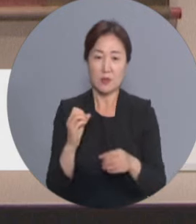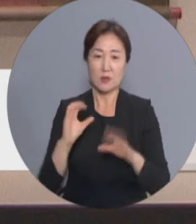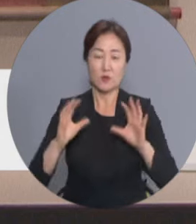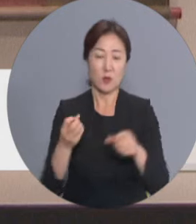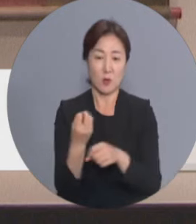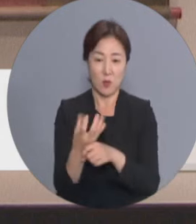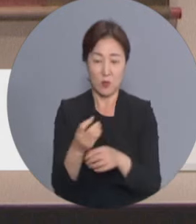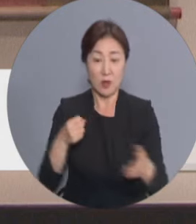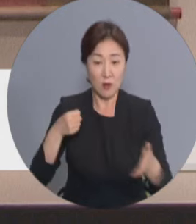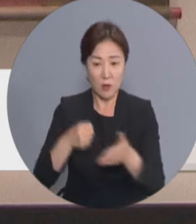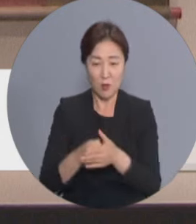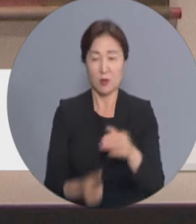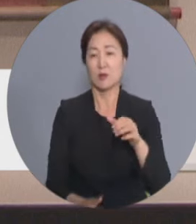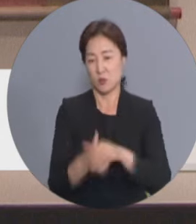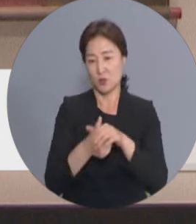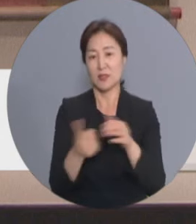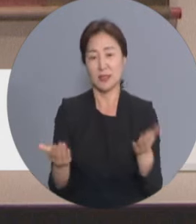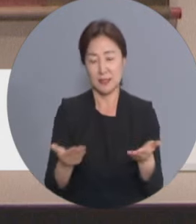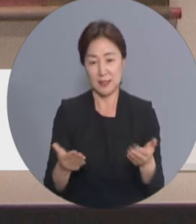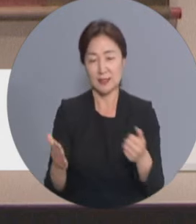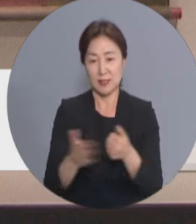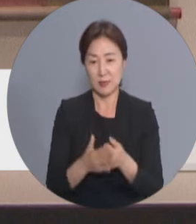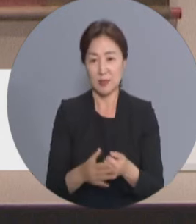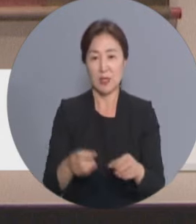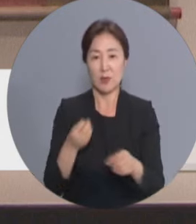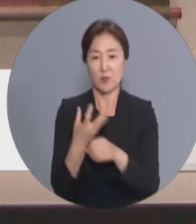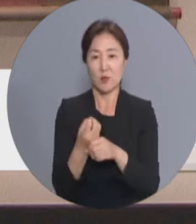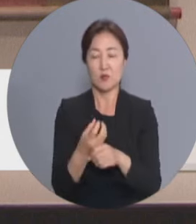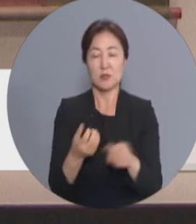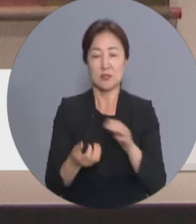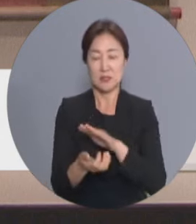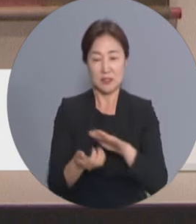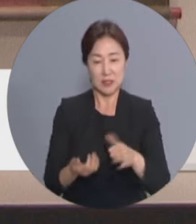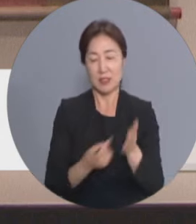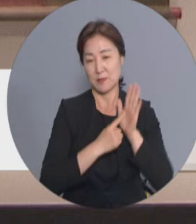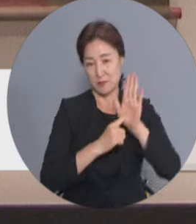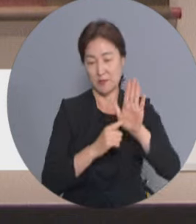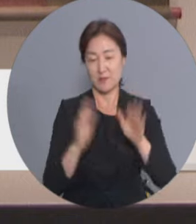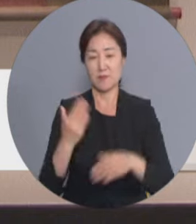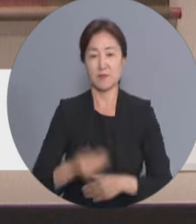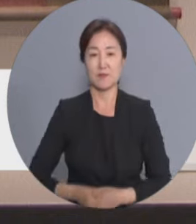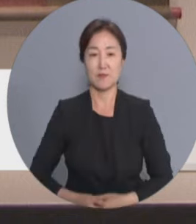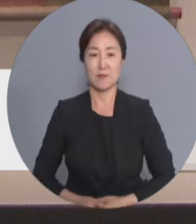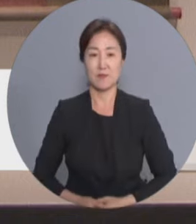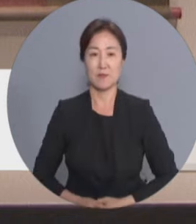행사에서이 불화가 일반인들에게 공개됐습니다 최지 기자가